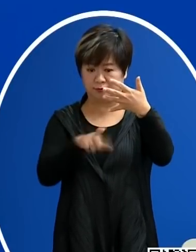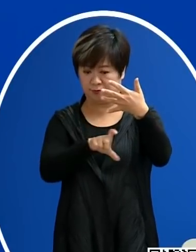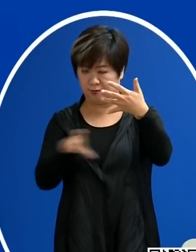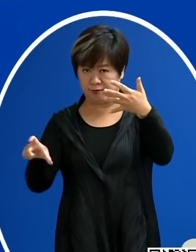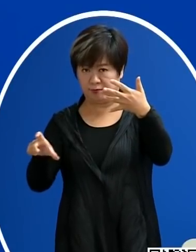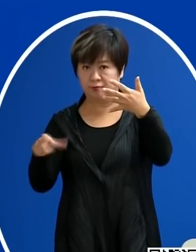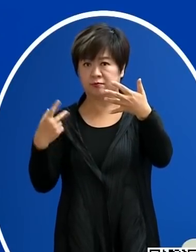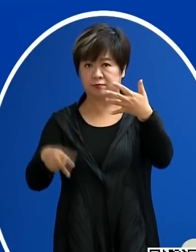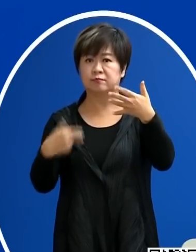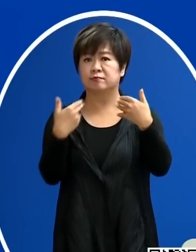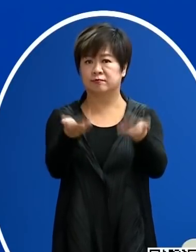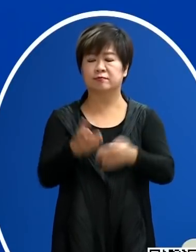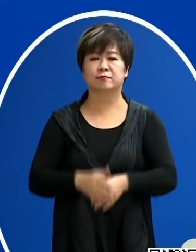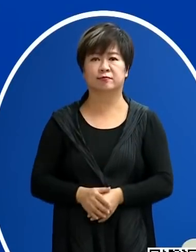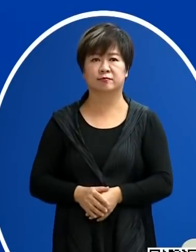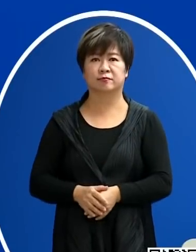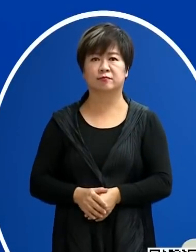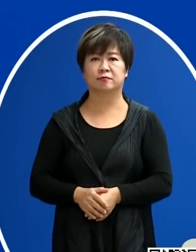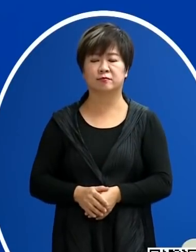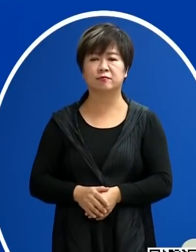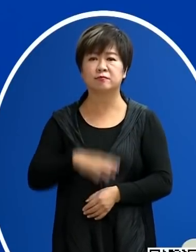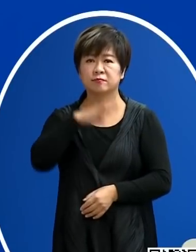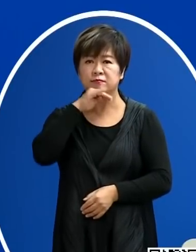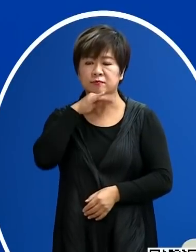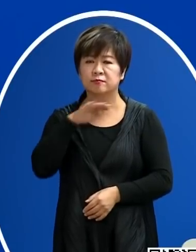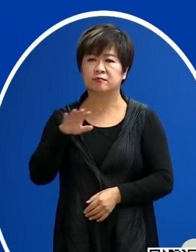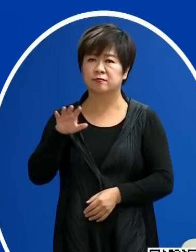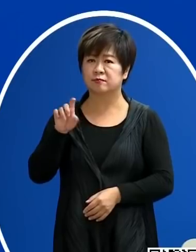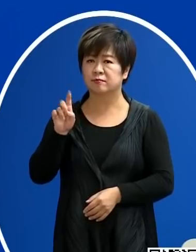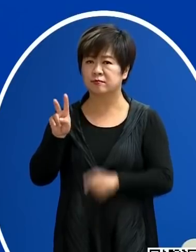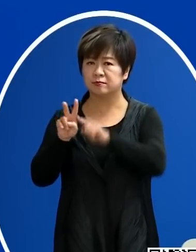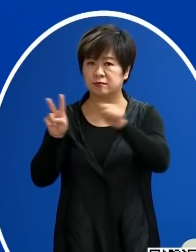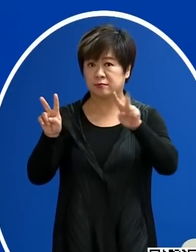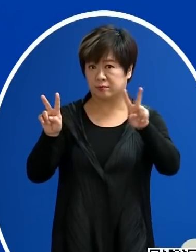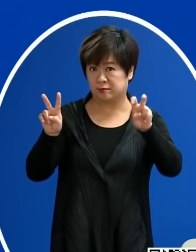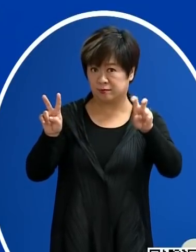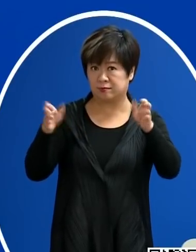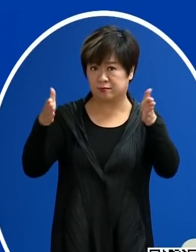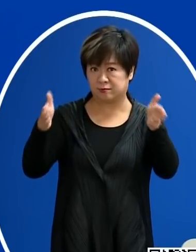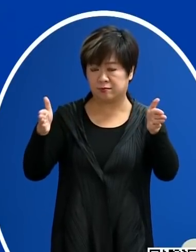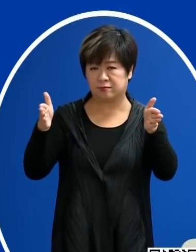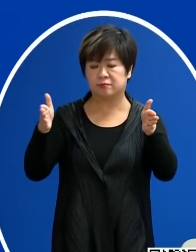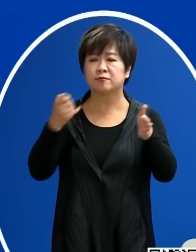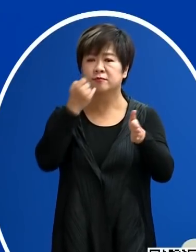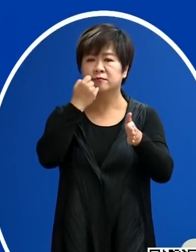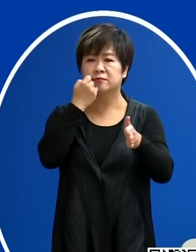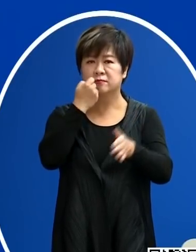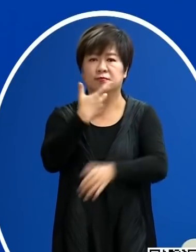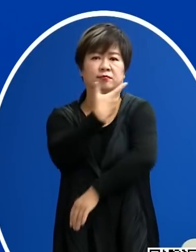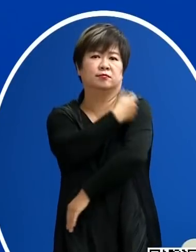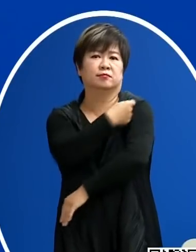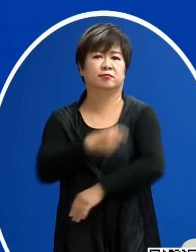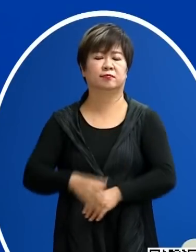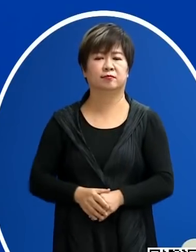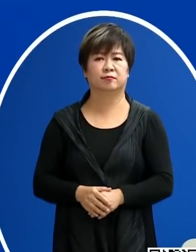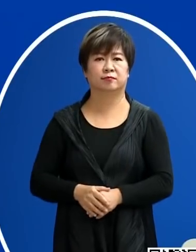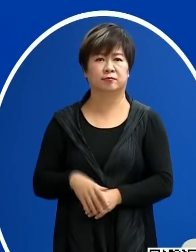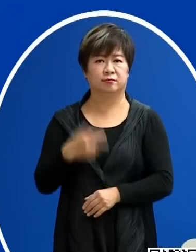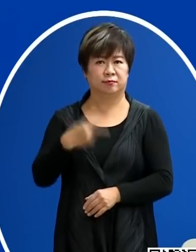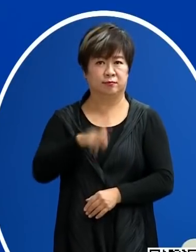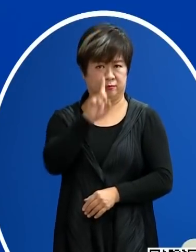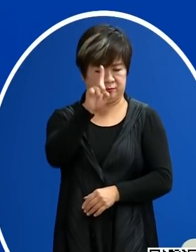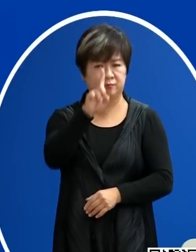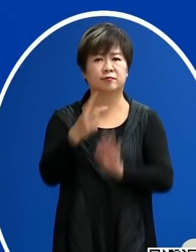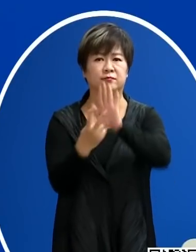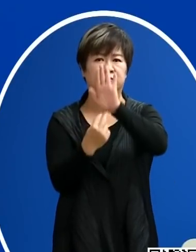供。还有目前大概是十二岁到22岁的民众。那另外还有一个